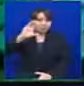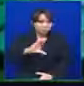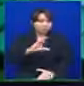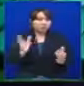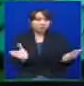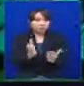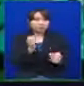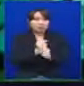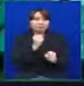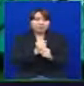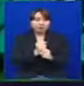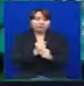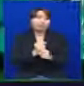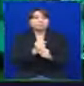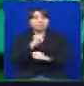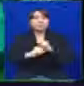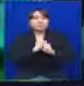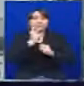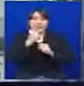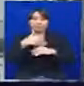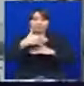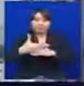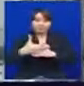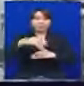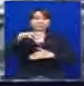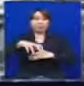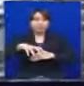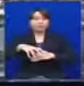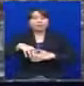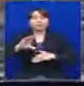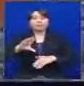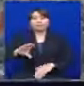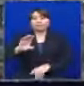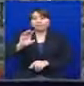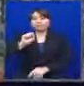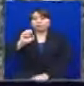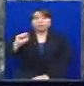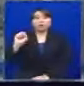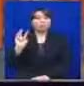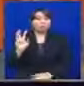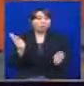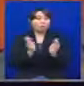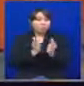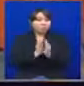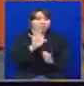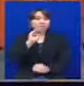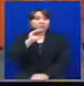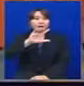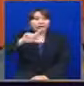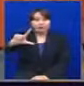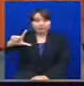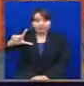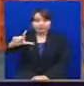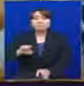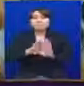ากการดำเนินงานระยะ3ปีนะคะจากสำนักงานวิสาหกิจขนาดกลางและขนาดย่อมหรือว่าสสว.รวม45ล้านบาท